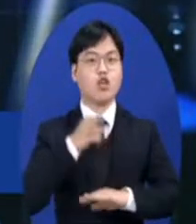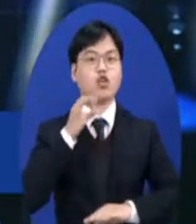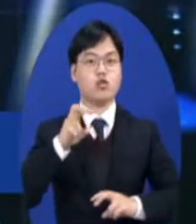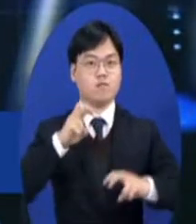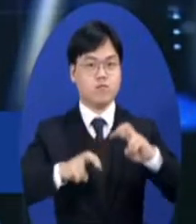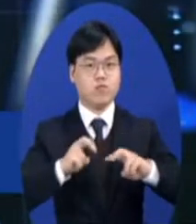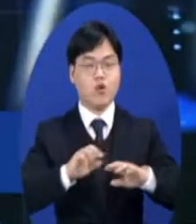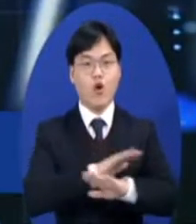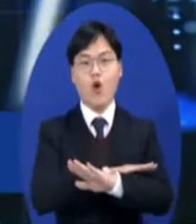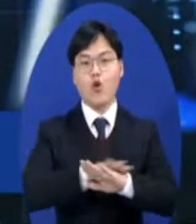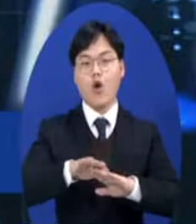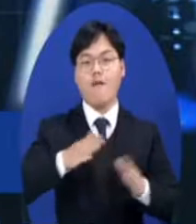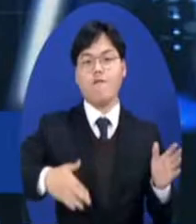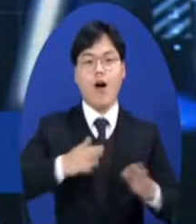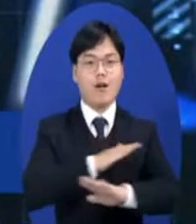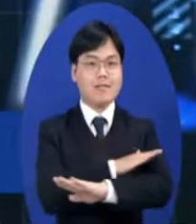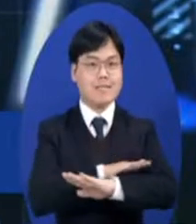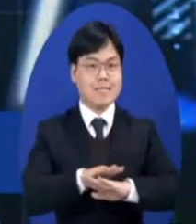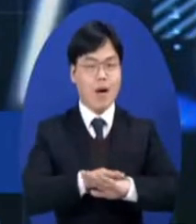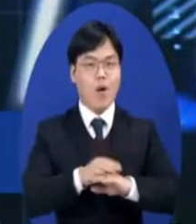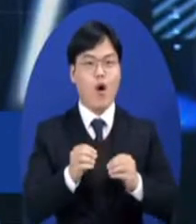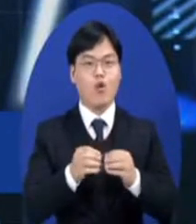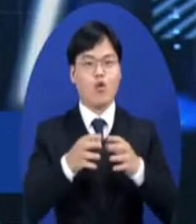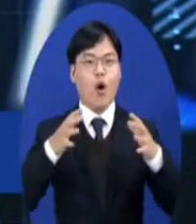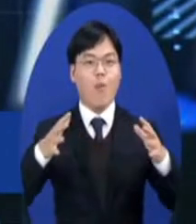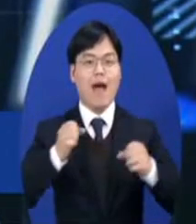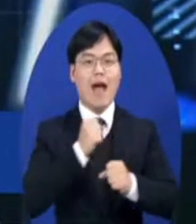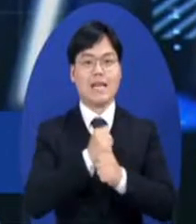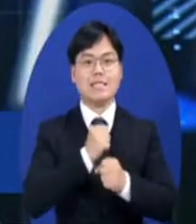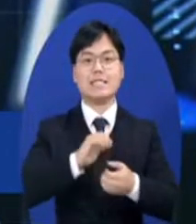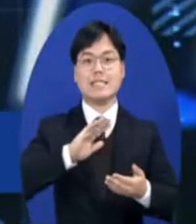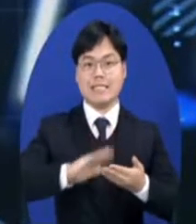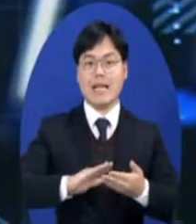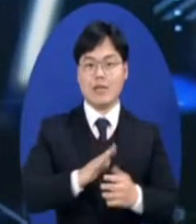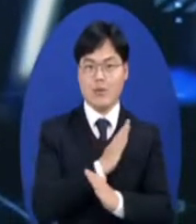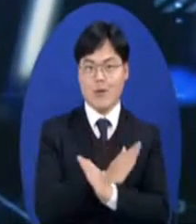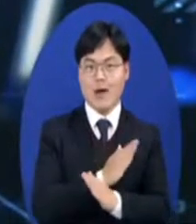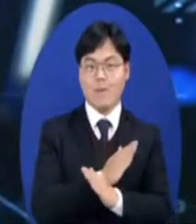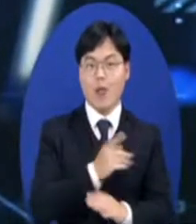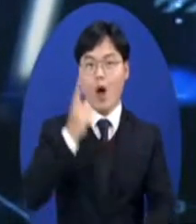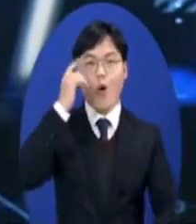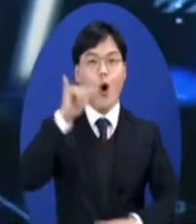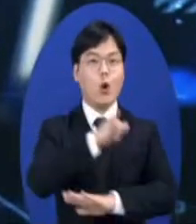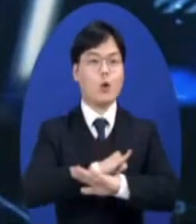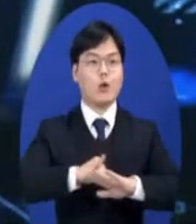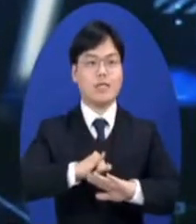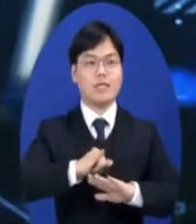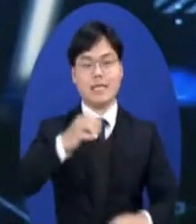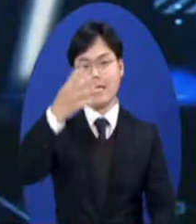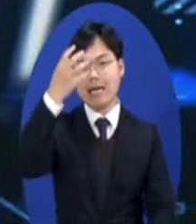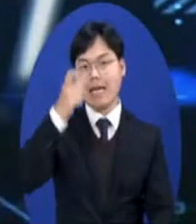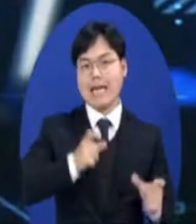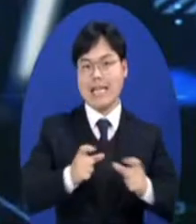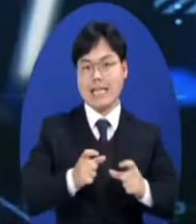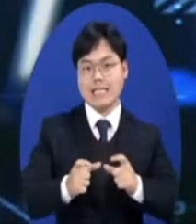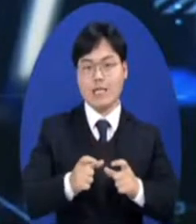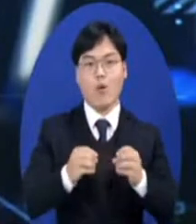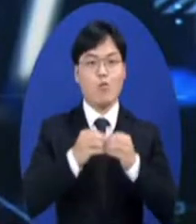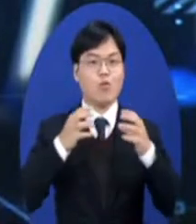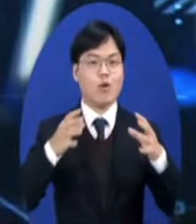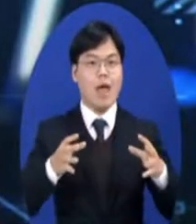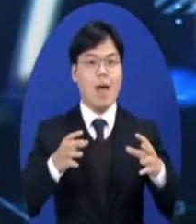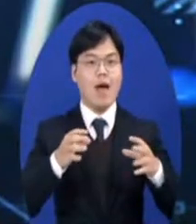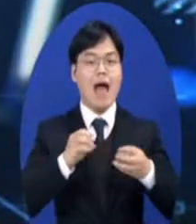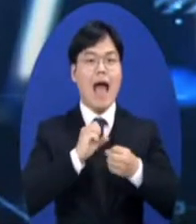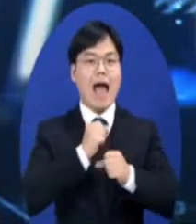төмөр зам, тээврийн үйлчилгээний цогцлбор зэрэг томоохон бүтээн байгуулалтын ажлын явцтай танилцсан. Монгол Улсын эдийн засагт жин дарах стратеги ач холбогдолтой